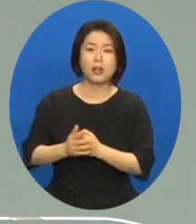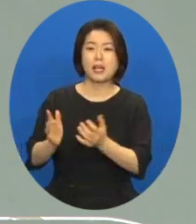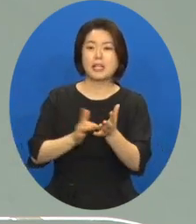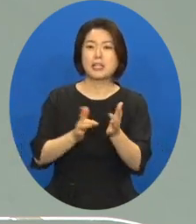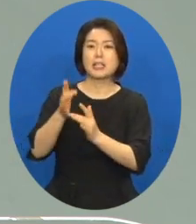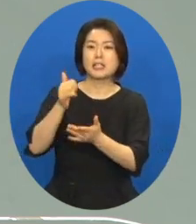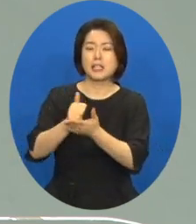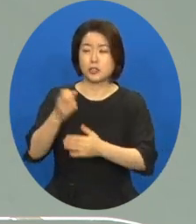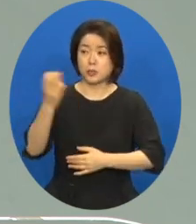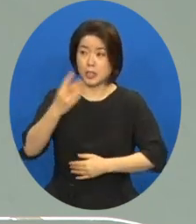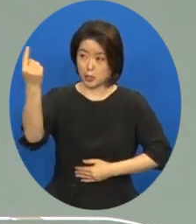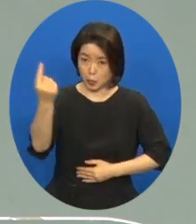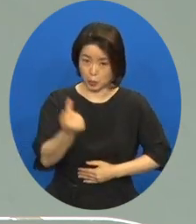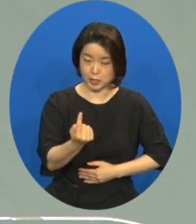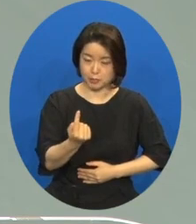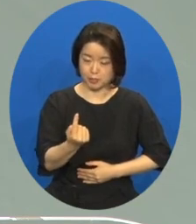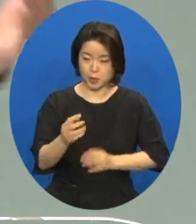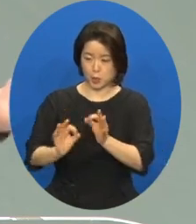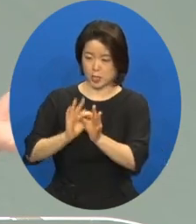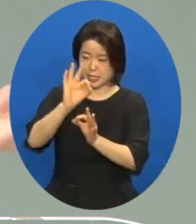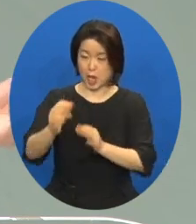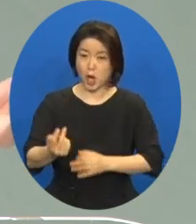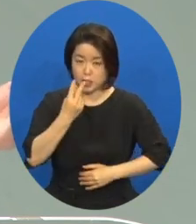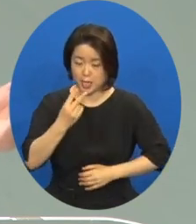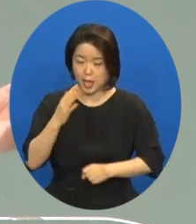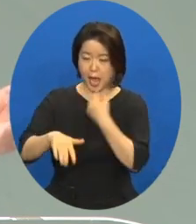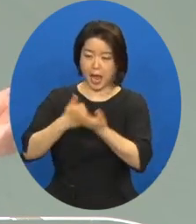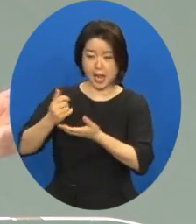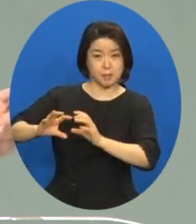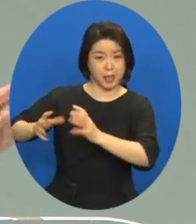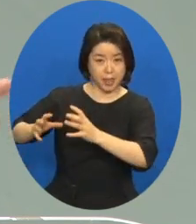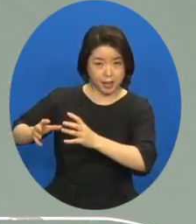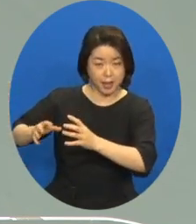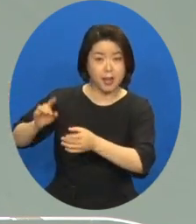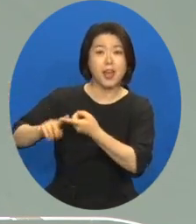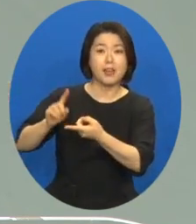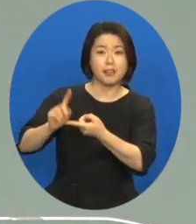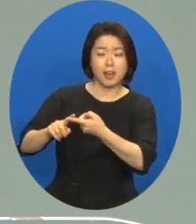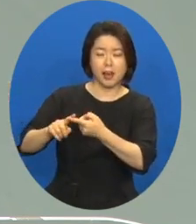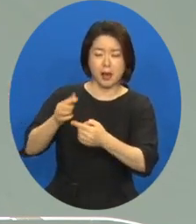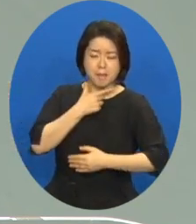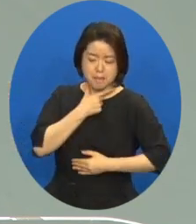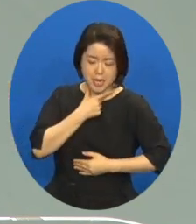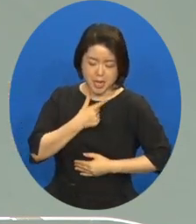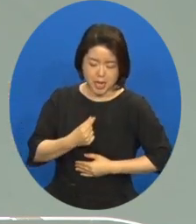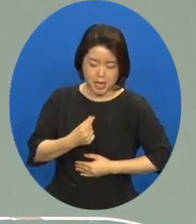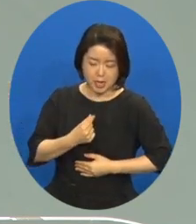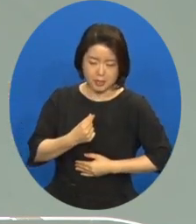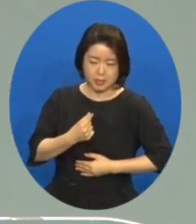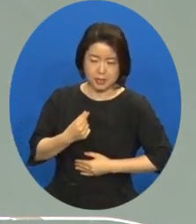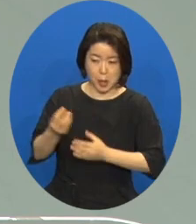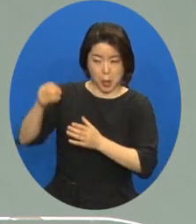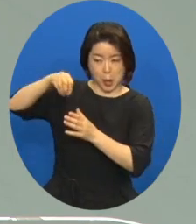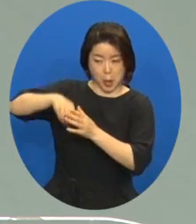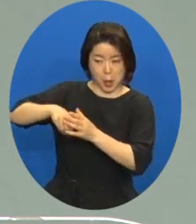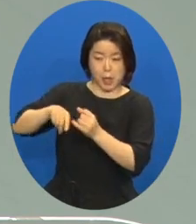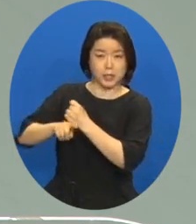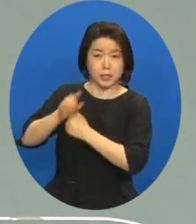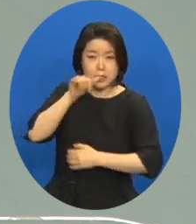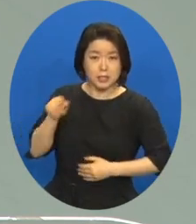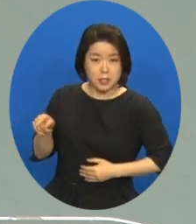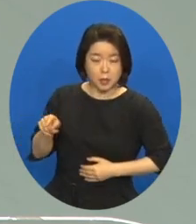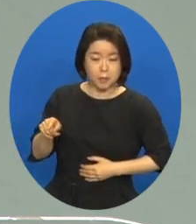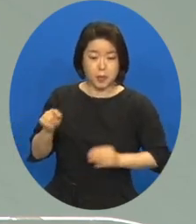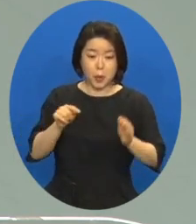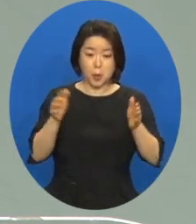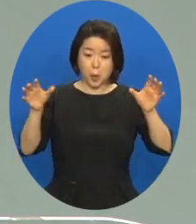예수님의 재림과 영생과 하나님의 나라의 소망을 말하는 것입니다. 그